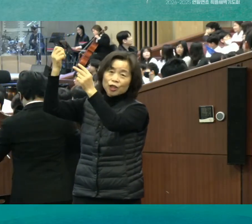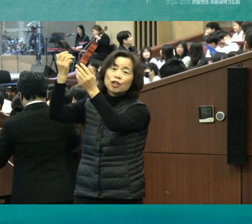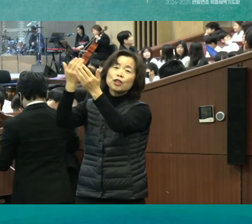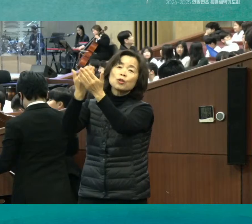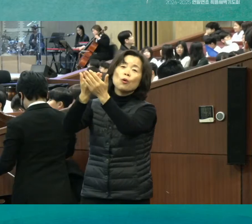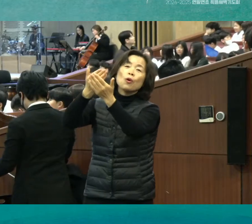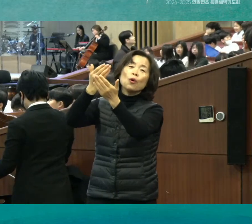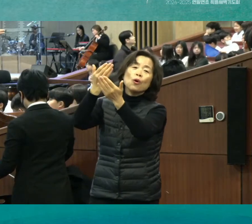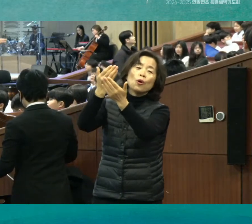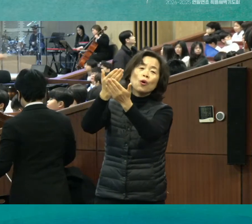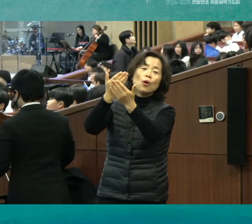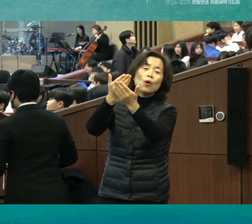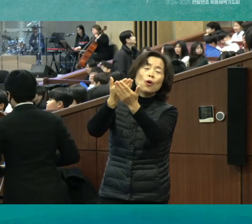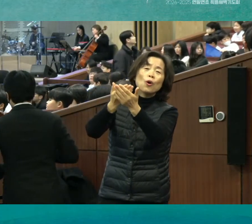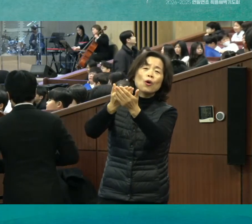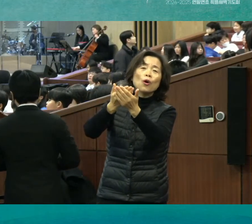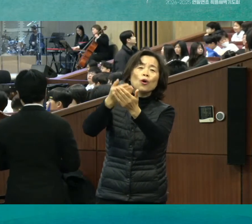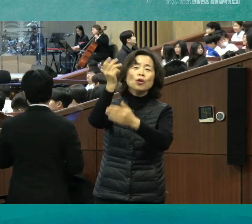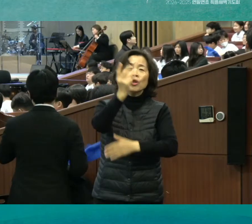하시고